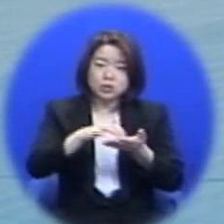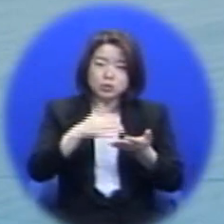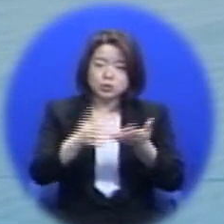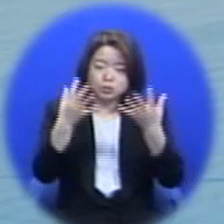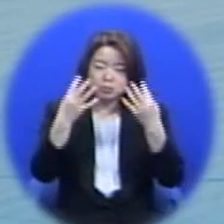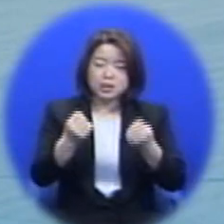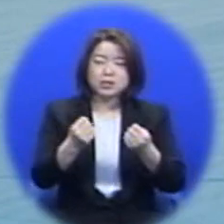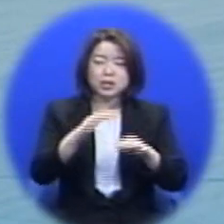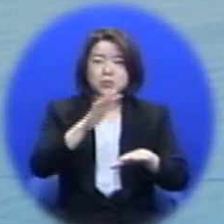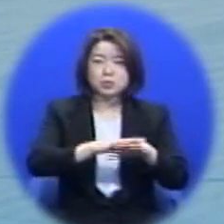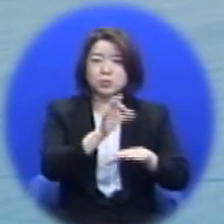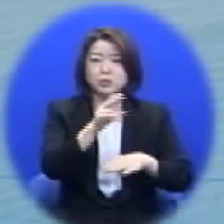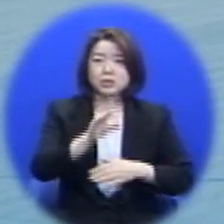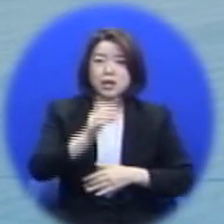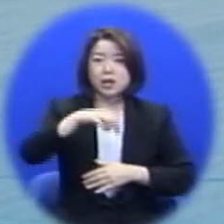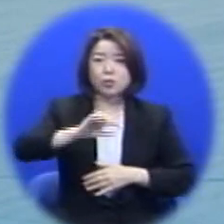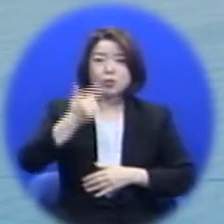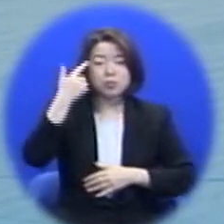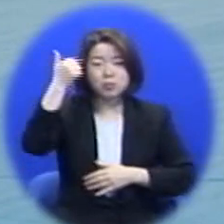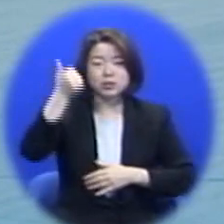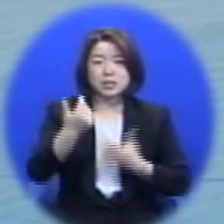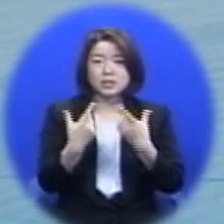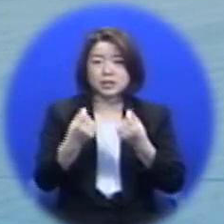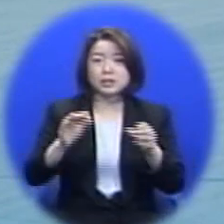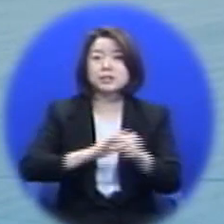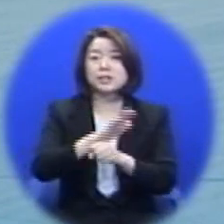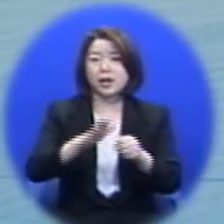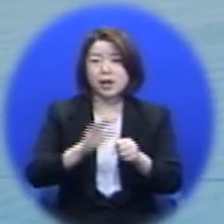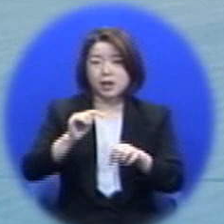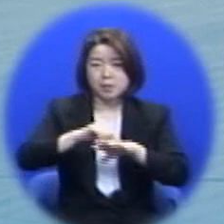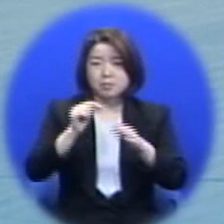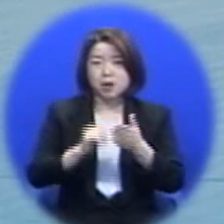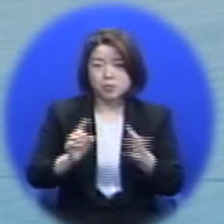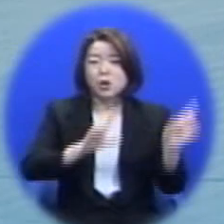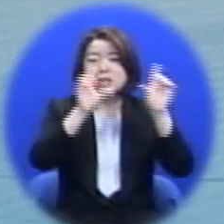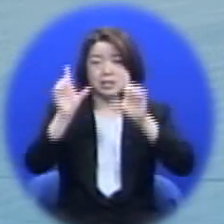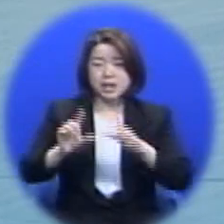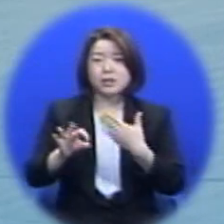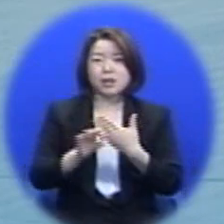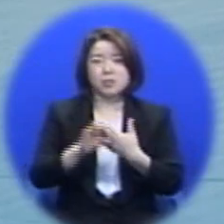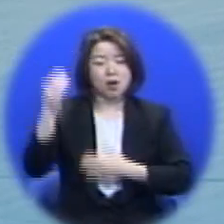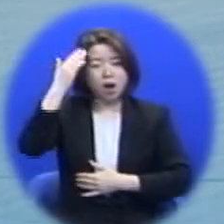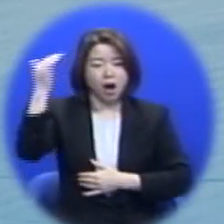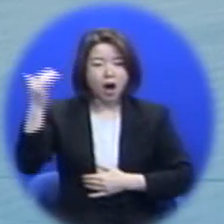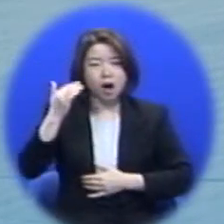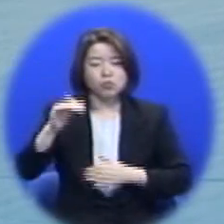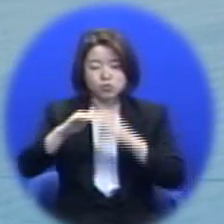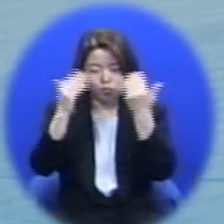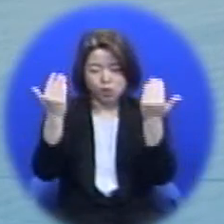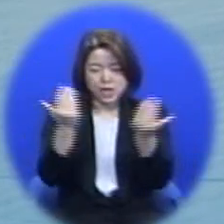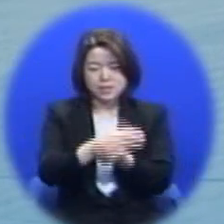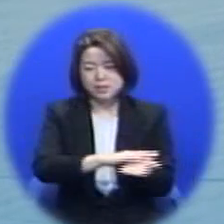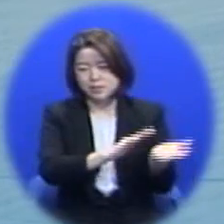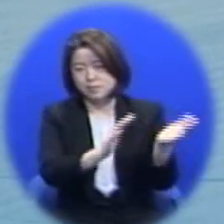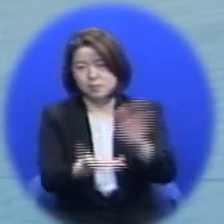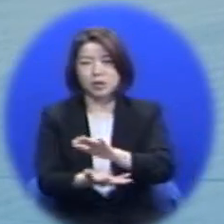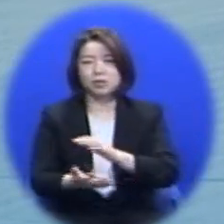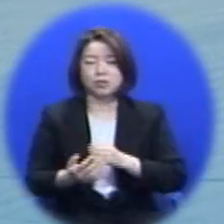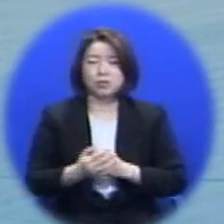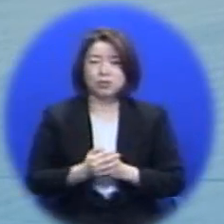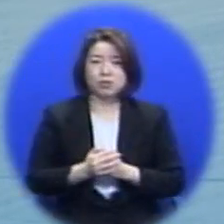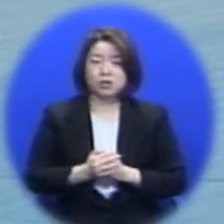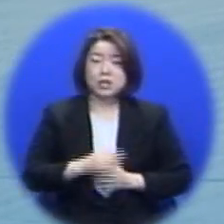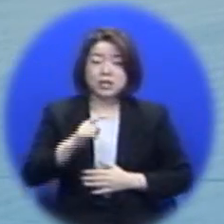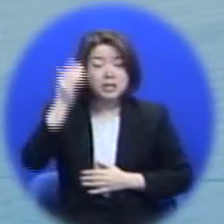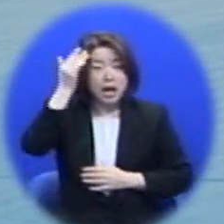손양원 목사님과 같은 사랑으로 산다면 한국이 뒤집어지지요. 이 한국을 뒤집는